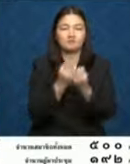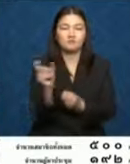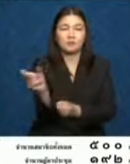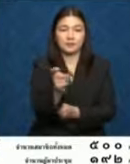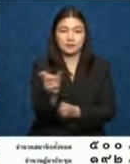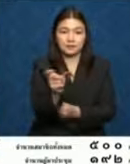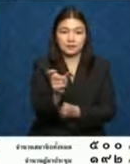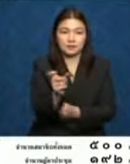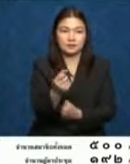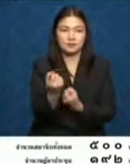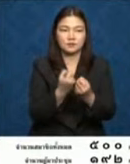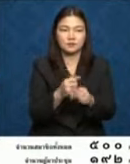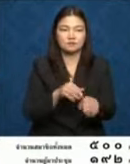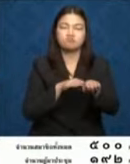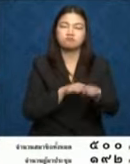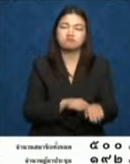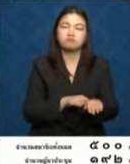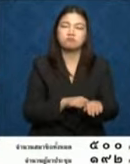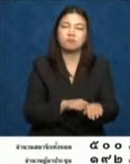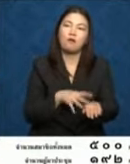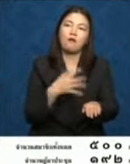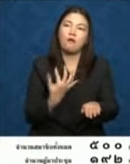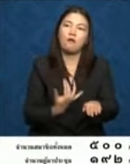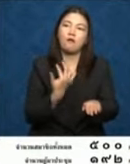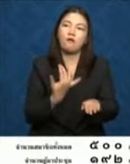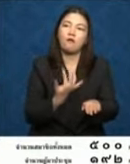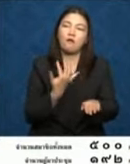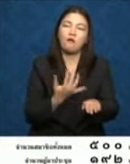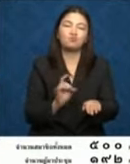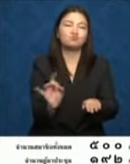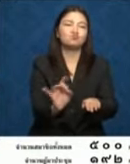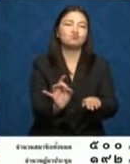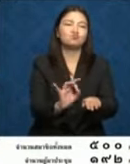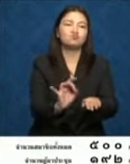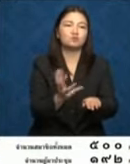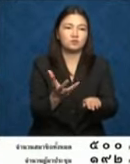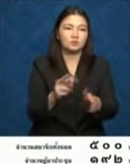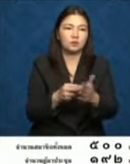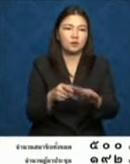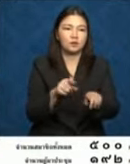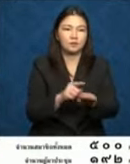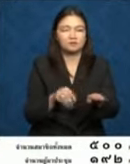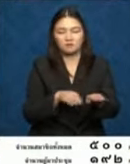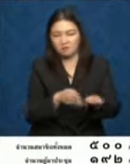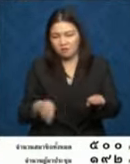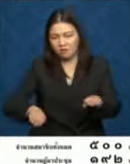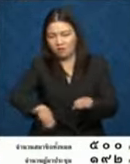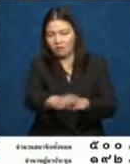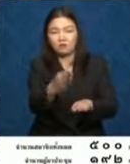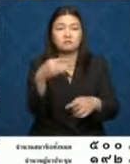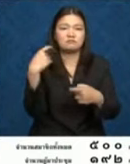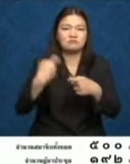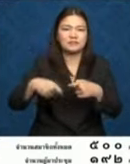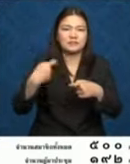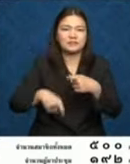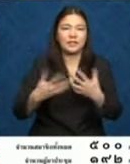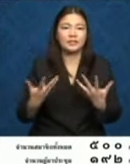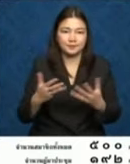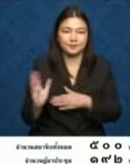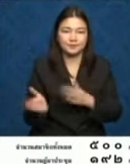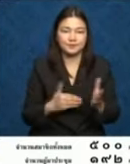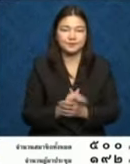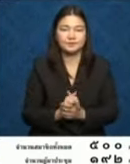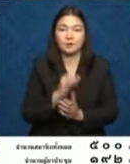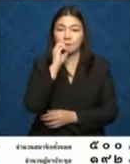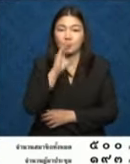อด สาเหตุหลัก จอดแช่นะครับแล้วก็ปลายลิฟต์นู่นนะครับก็คือเป็นคอขวดนะครับครับก็